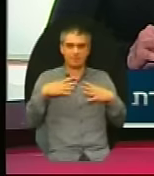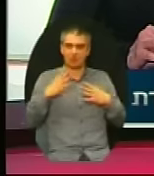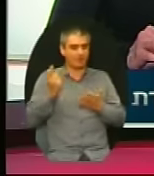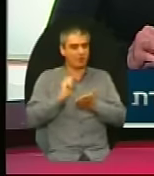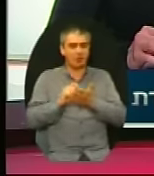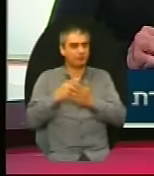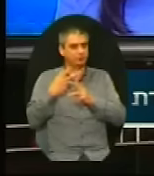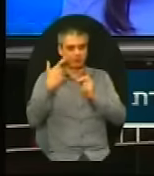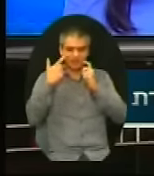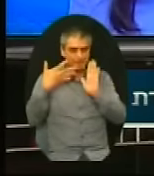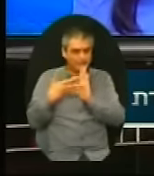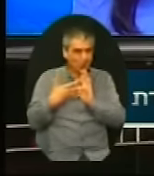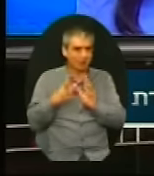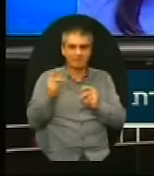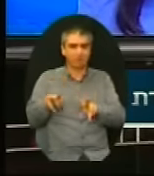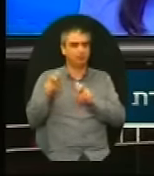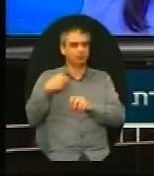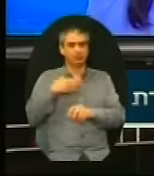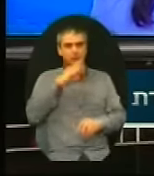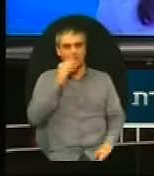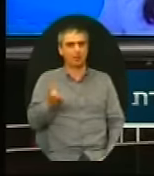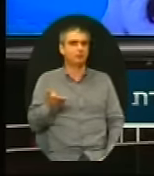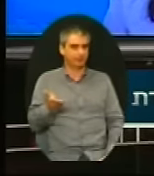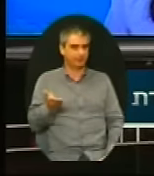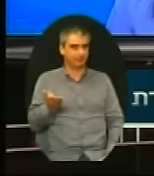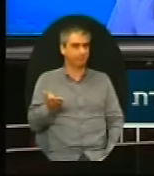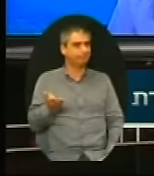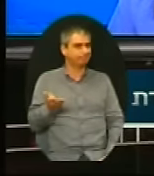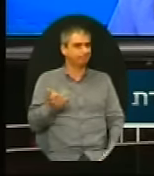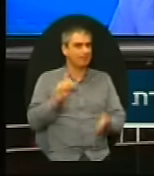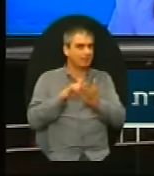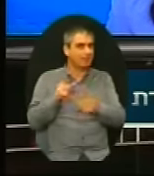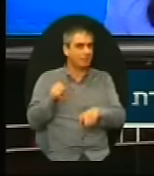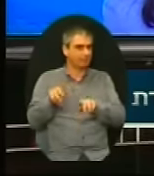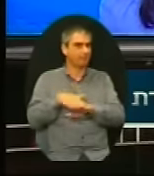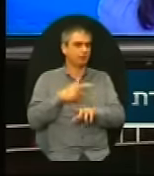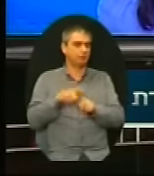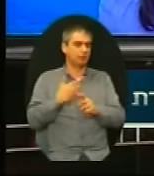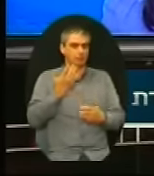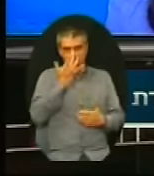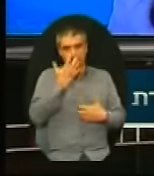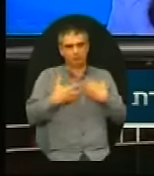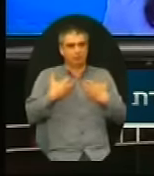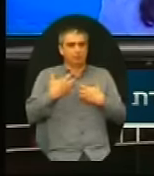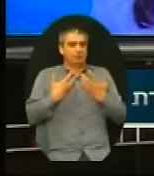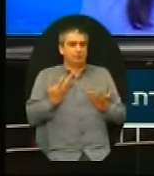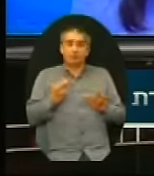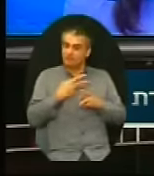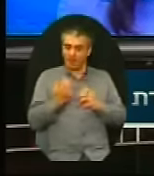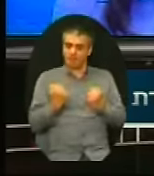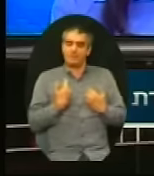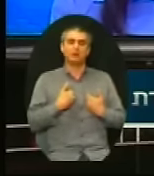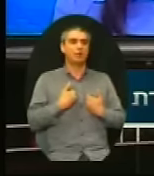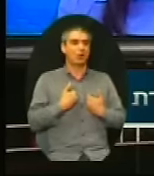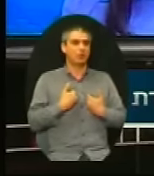איפה זה שזה מבוקר, איפה העניין של הניצול שרוצים לדבר עליו? וכן, במקומות האלה לפעמים את מרגישה קצת מתוסכלת, אבל אני חושבת שזה רק מחזק